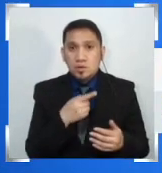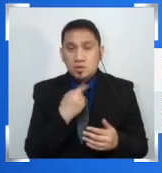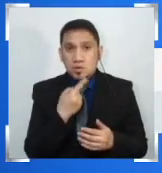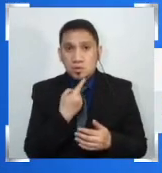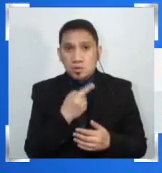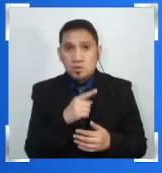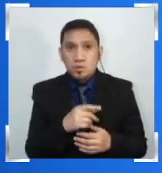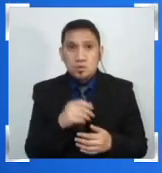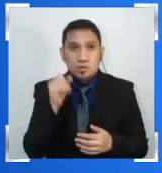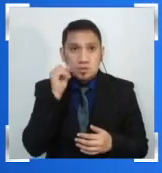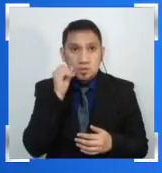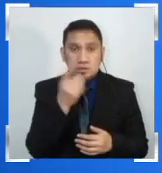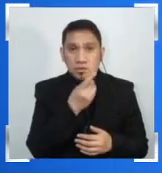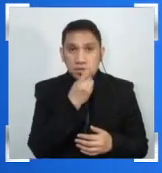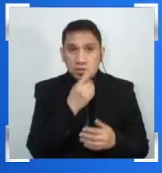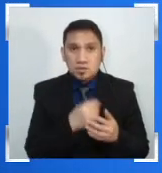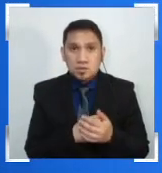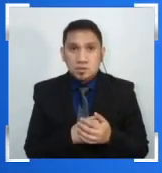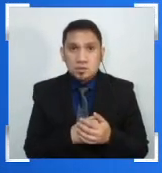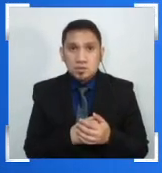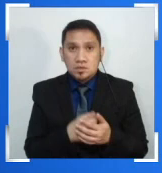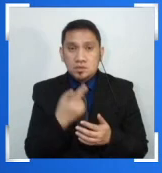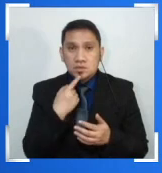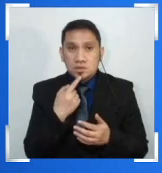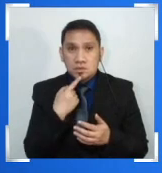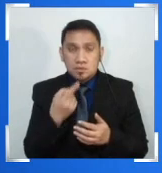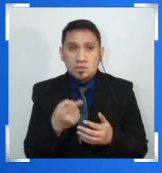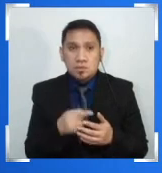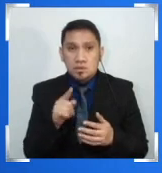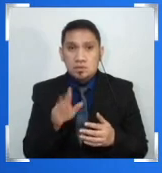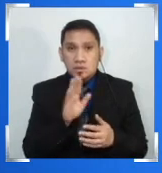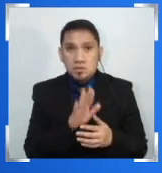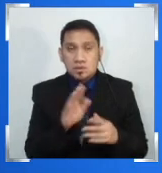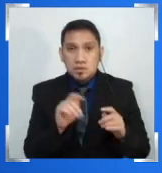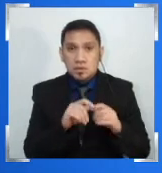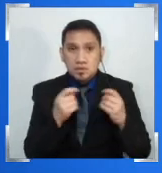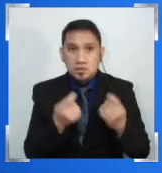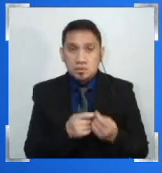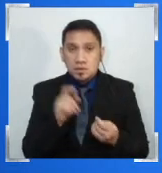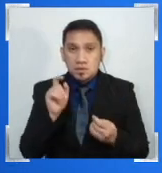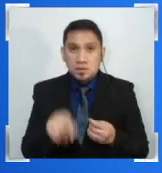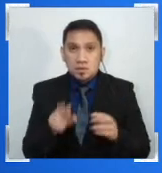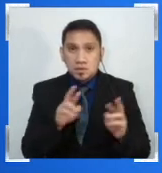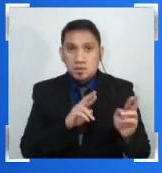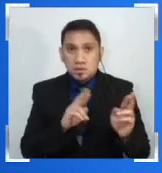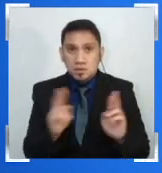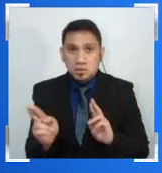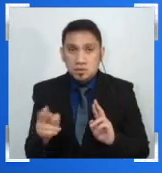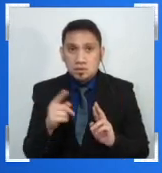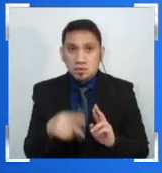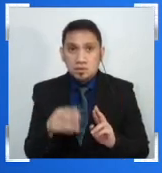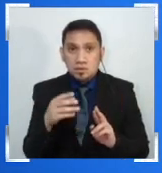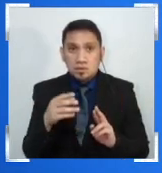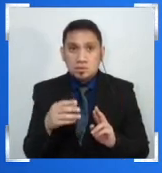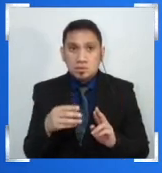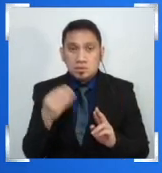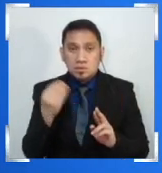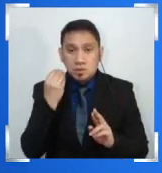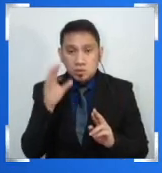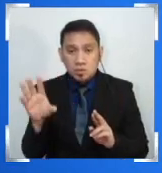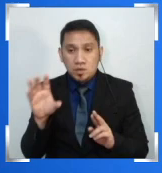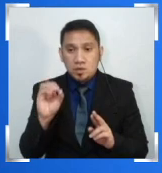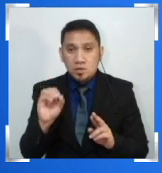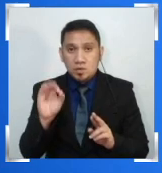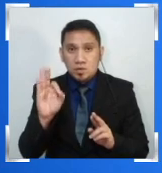Sara. Sa isang statement, sinabi ng kanilang team na dapat paghandaan ang inaasahang pag-uwi ng libo-libong overseas Filipino